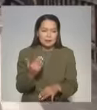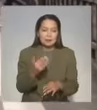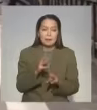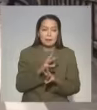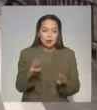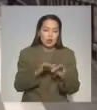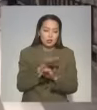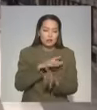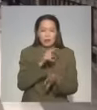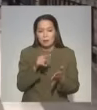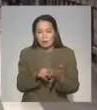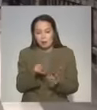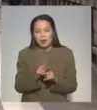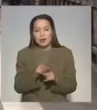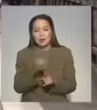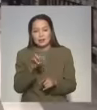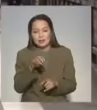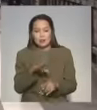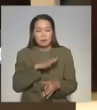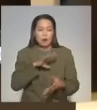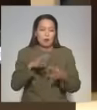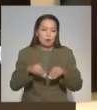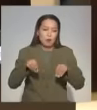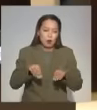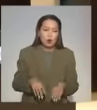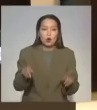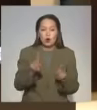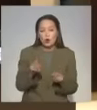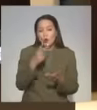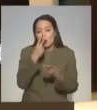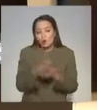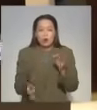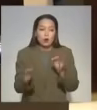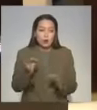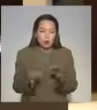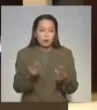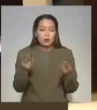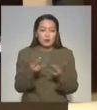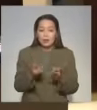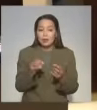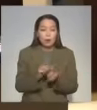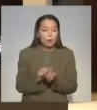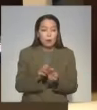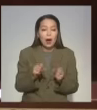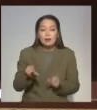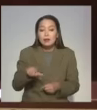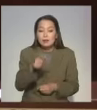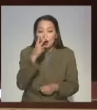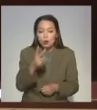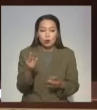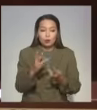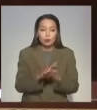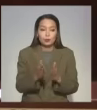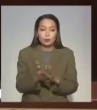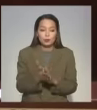Были вопросы к нему и у сенаторов. В итоге пришли к выводу, что увидеть нормы необходимо не на бумаге, а на дороге. Вот нам было